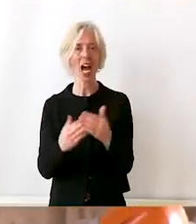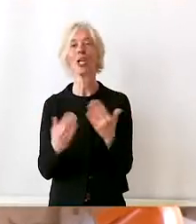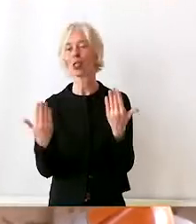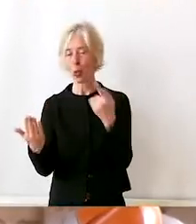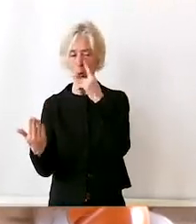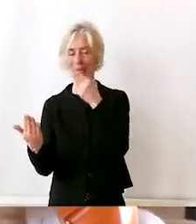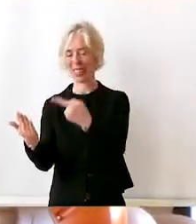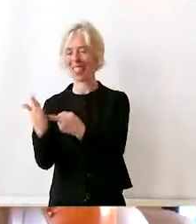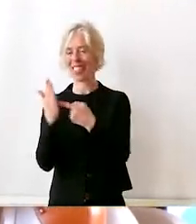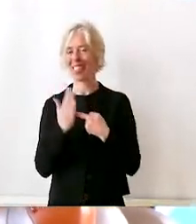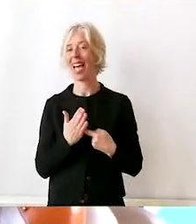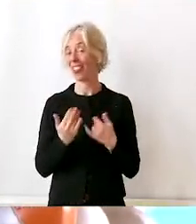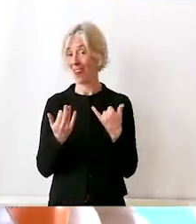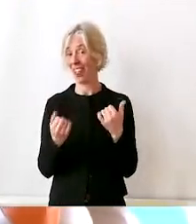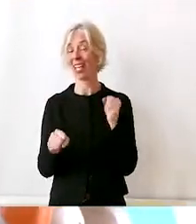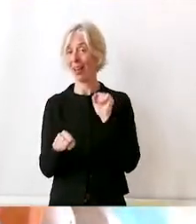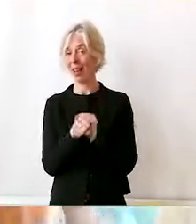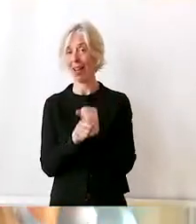Demonstrationsproblem. So.